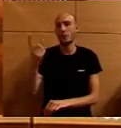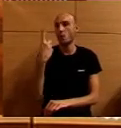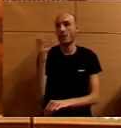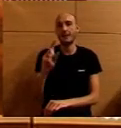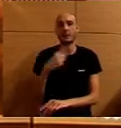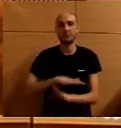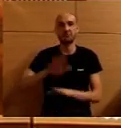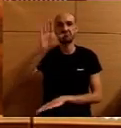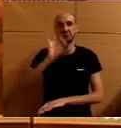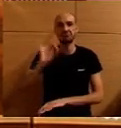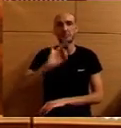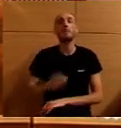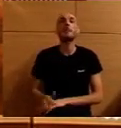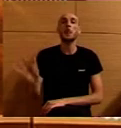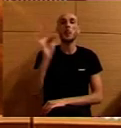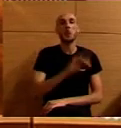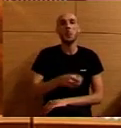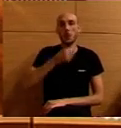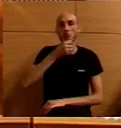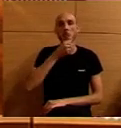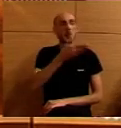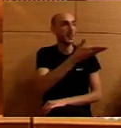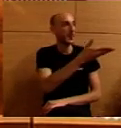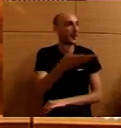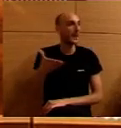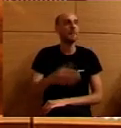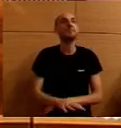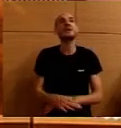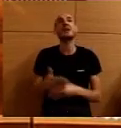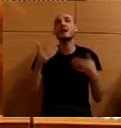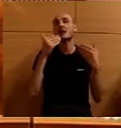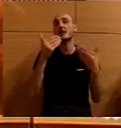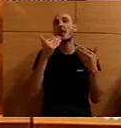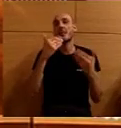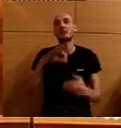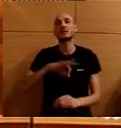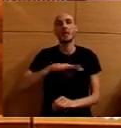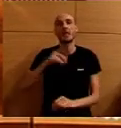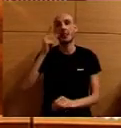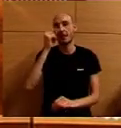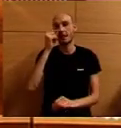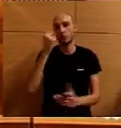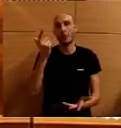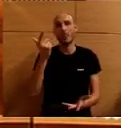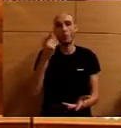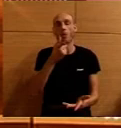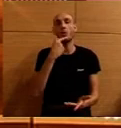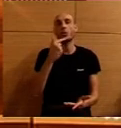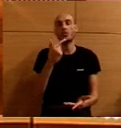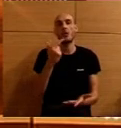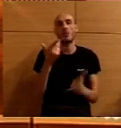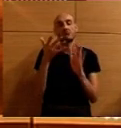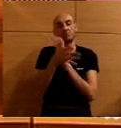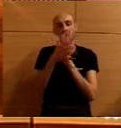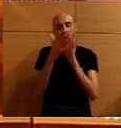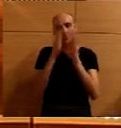No, vale. Sí, no, señor Rius. Molt breu, moltíssimes gràcies al diputat Andrés per baixar al terra i concretar coses